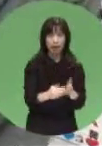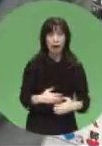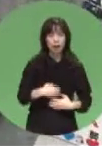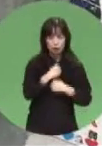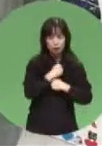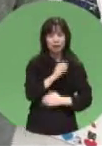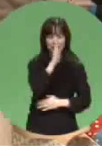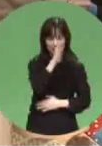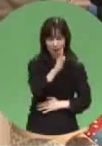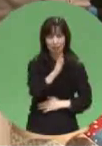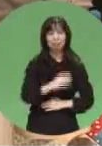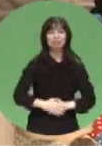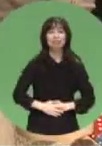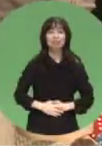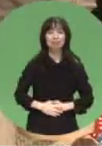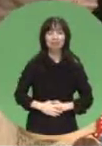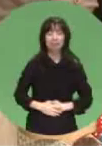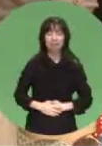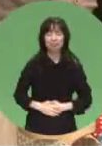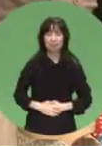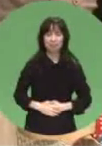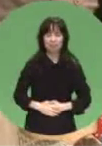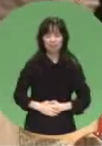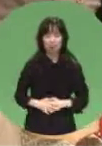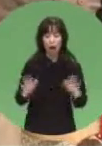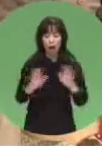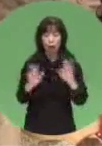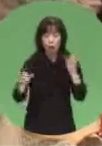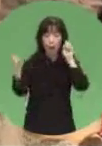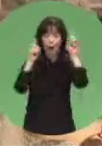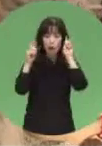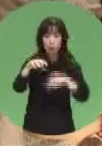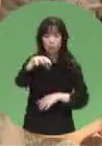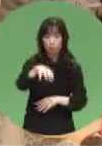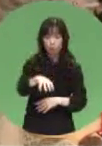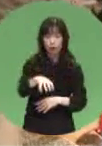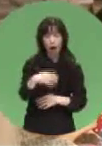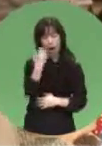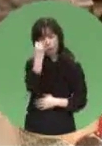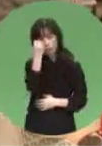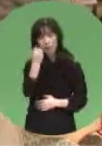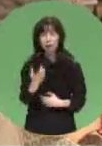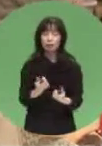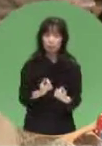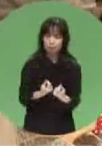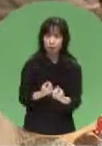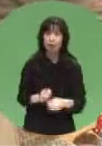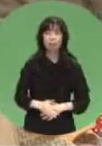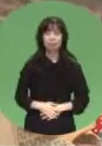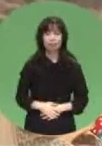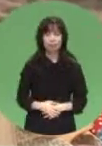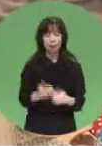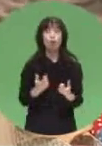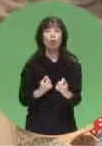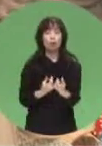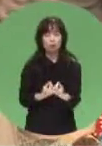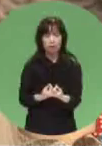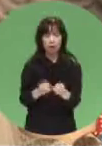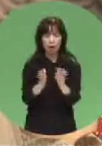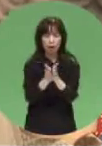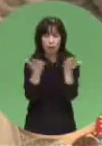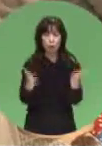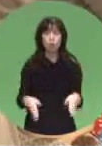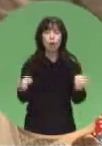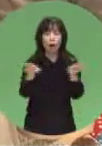。 こういった研究スペースがあるっていうのも珍しいですよね。 あ、そうですね、図書館だとどうし